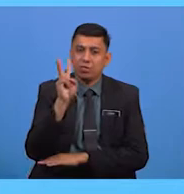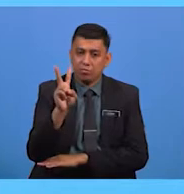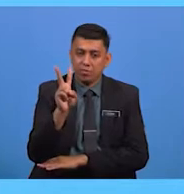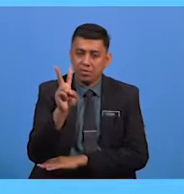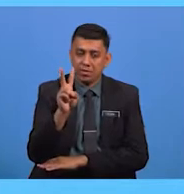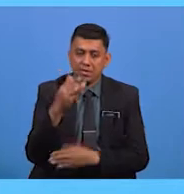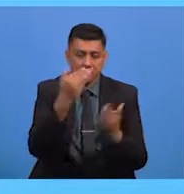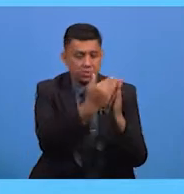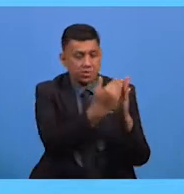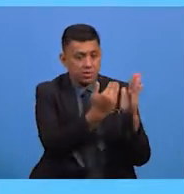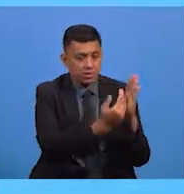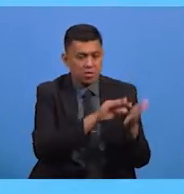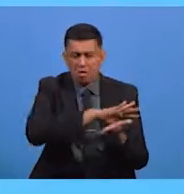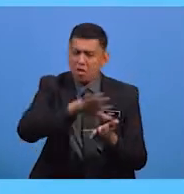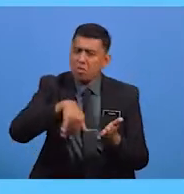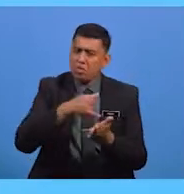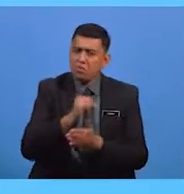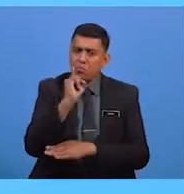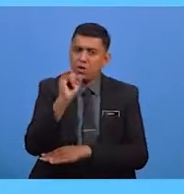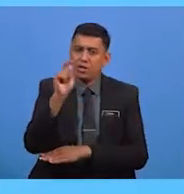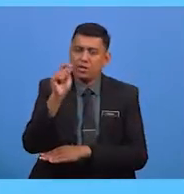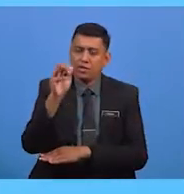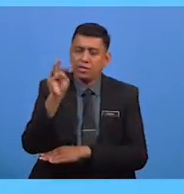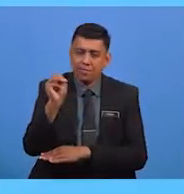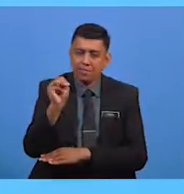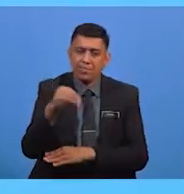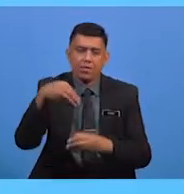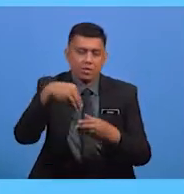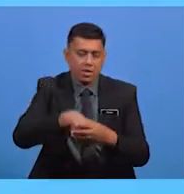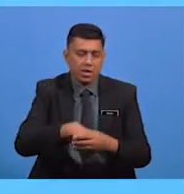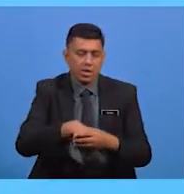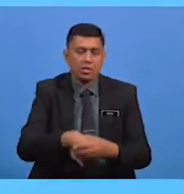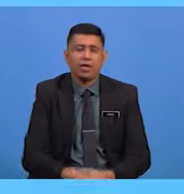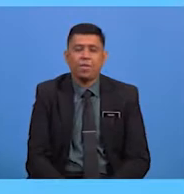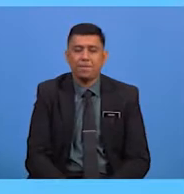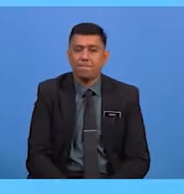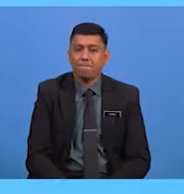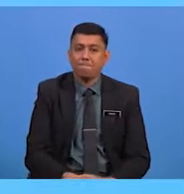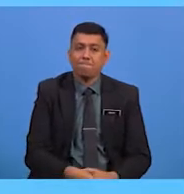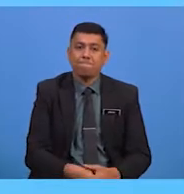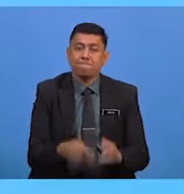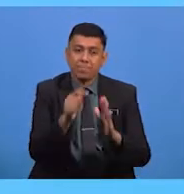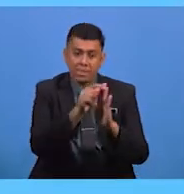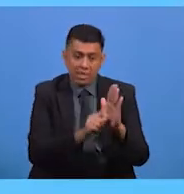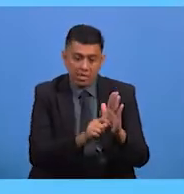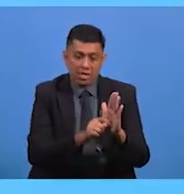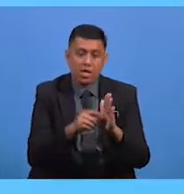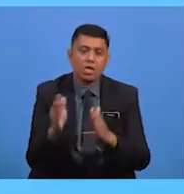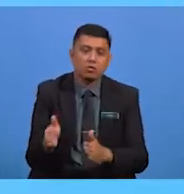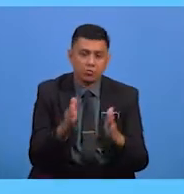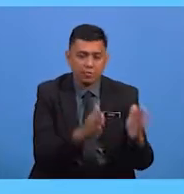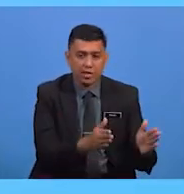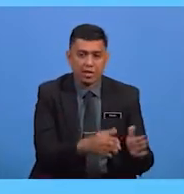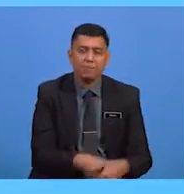Seterusnya, senaraikan semua item yang ingin disusun dalam pengisytiharan tata susunan bernama